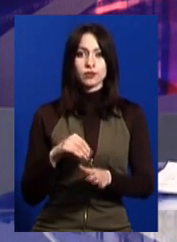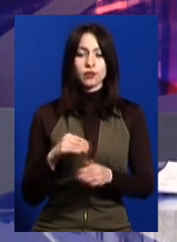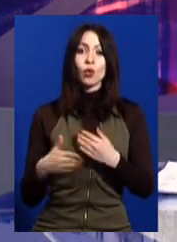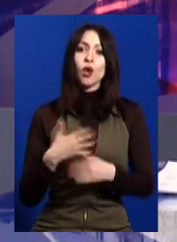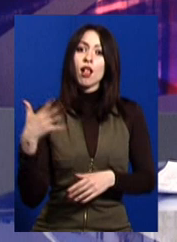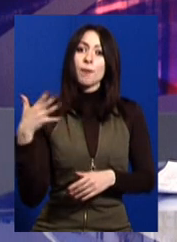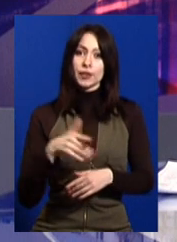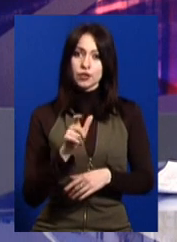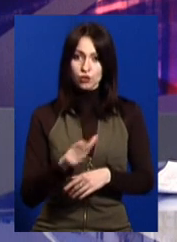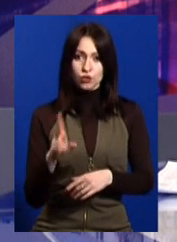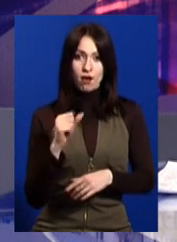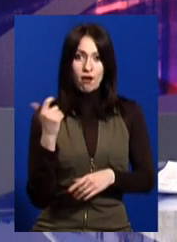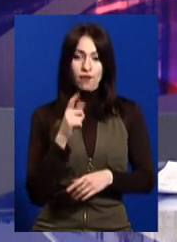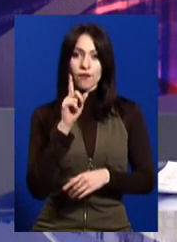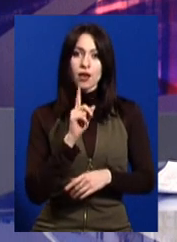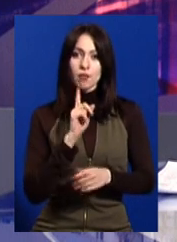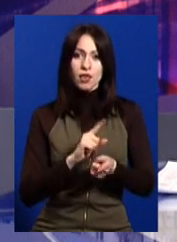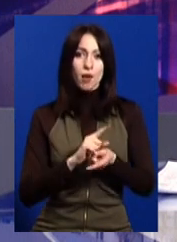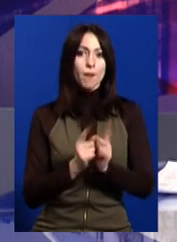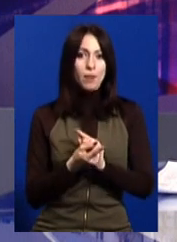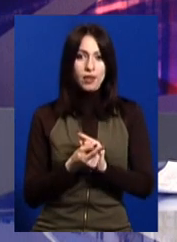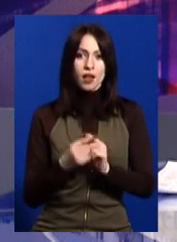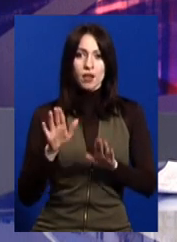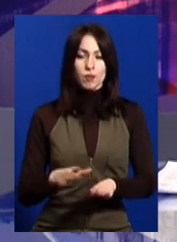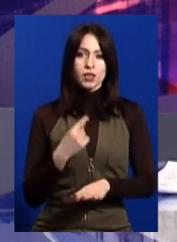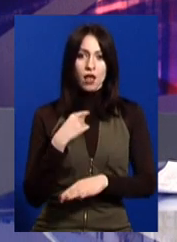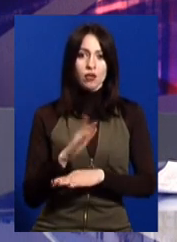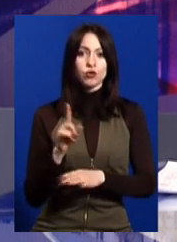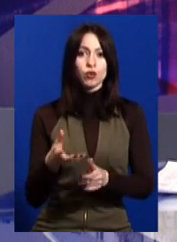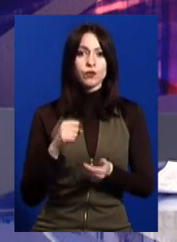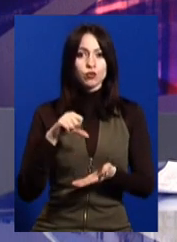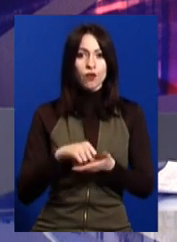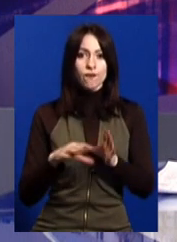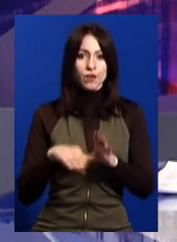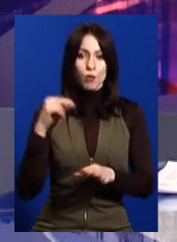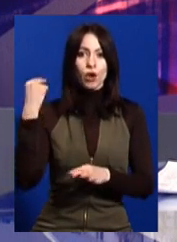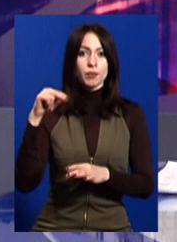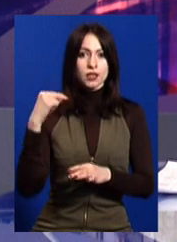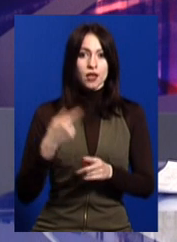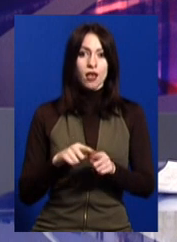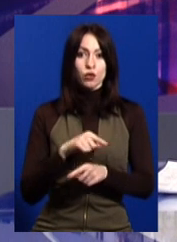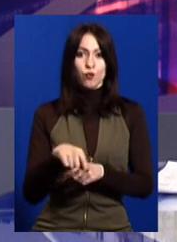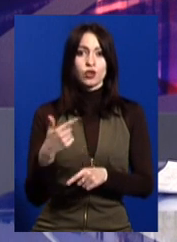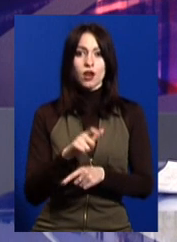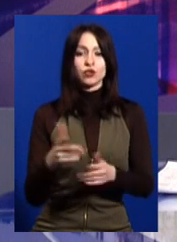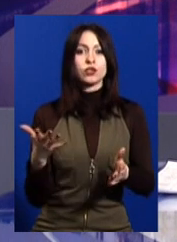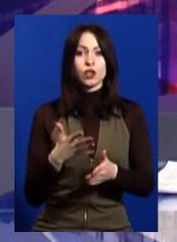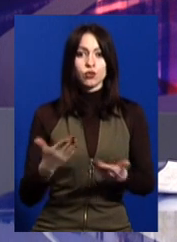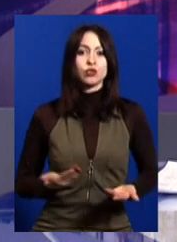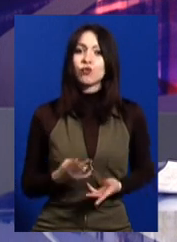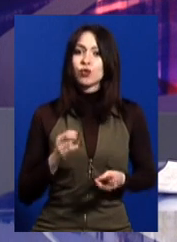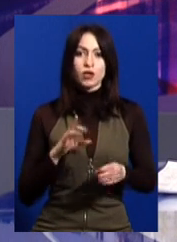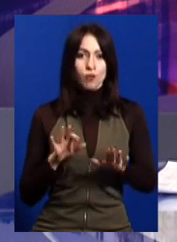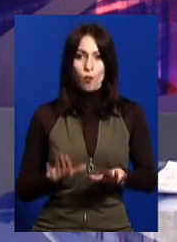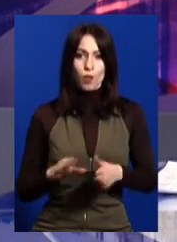Майже 5 тисяч людей на Харківщині тимчасово змінили місце голосування, щоб взяти участь у виборах президента. Це ті громадяни, які мешкають не за